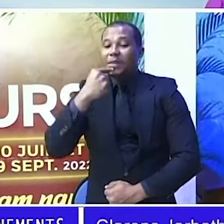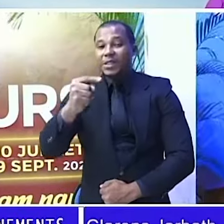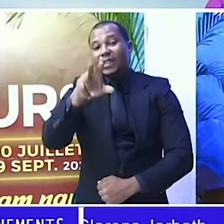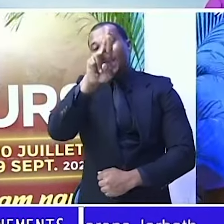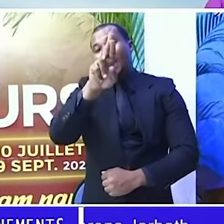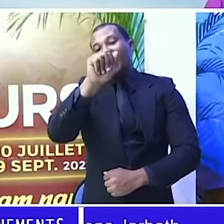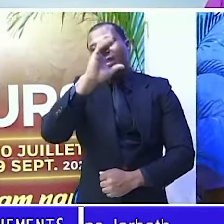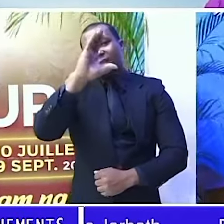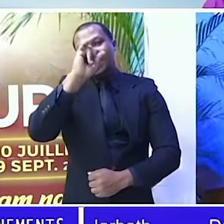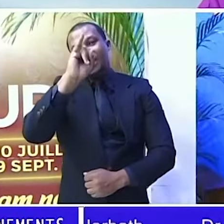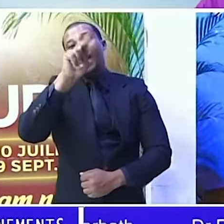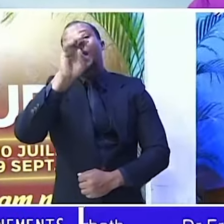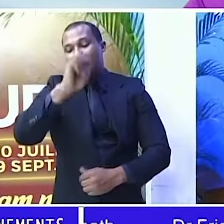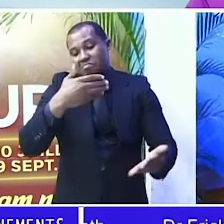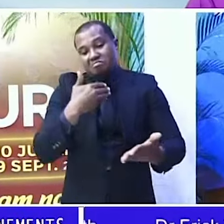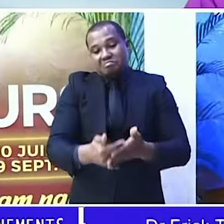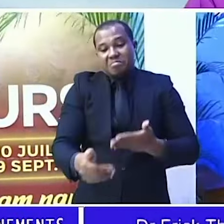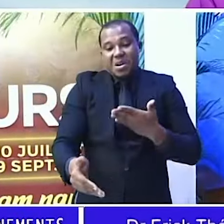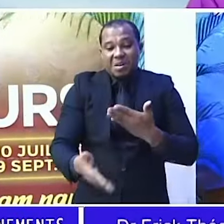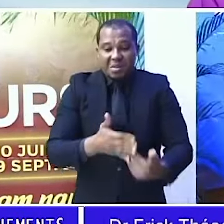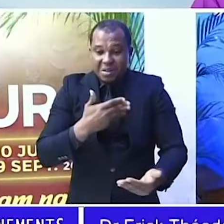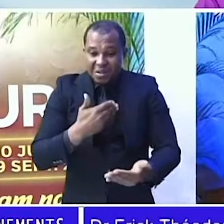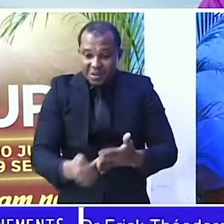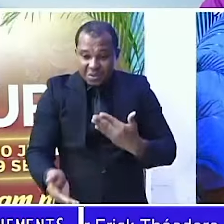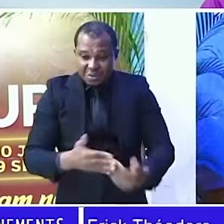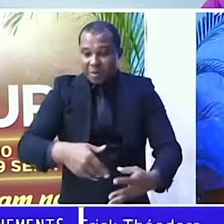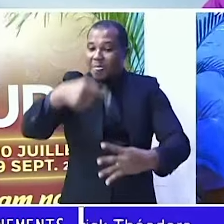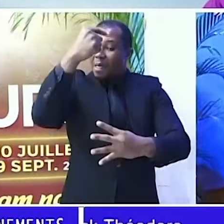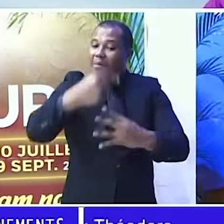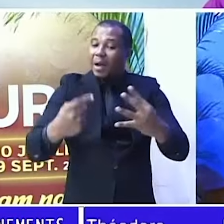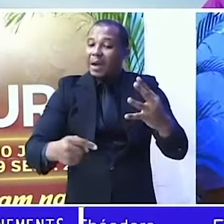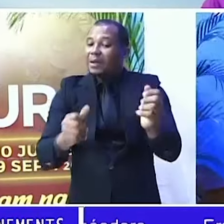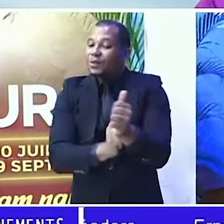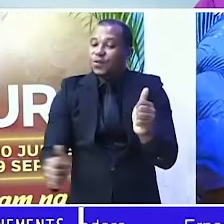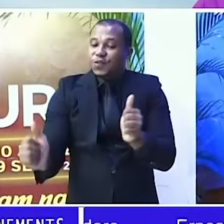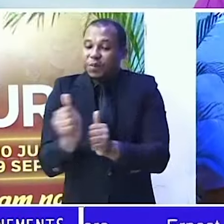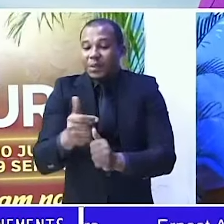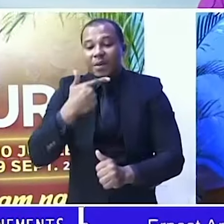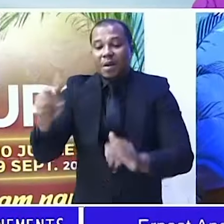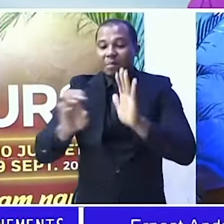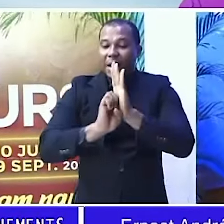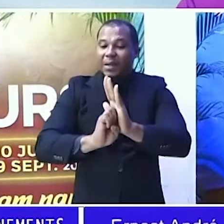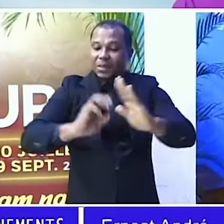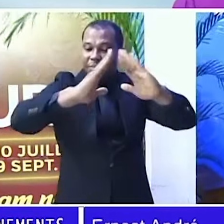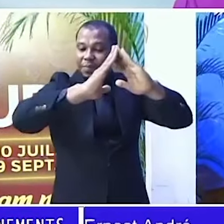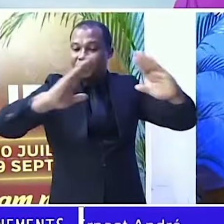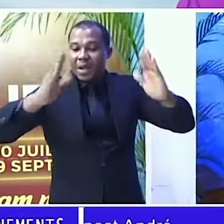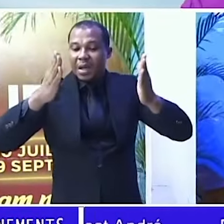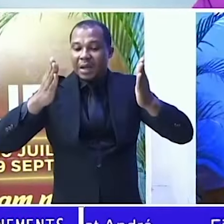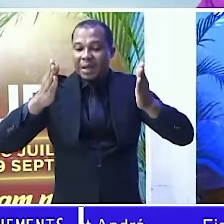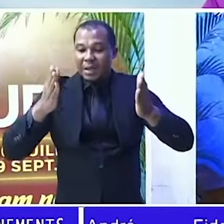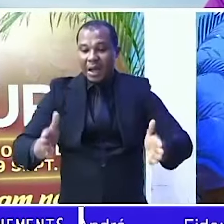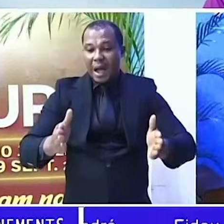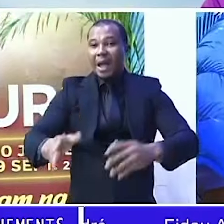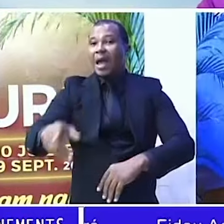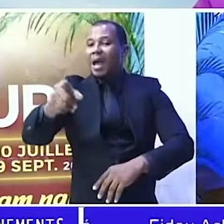dit racine, quel que soit ça qui vient temps passé. Par exemple, caille, racine, rété